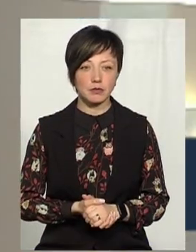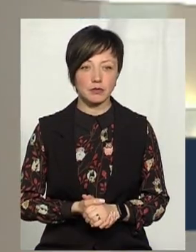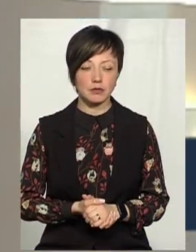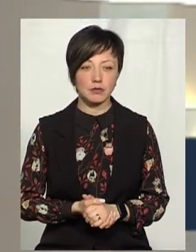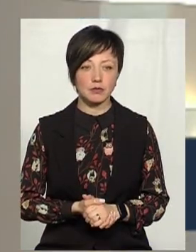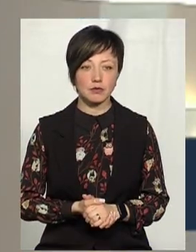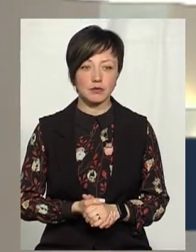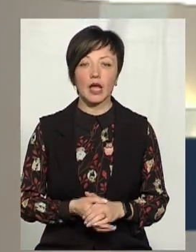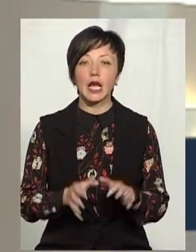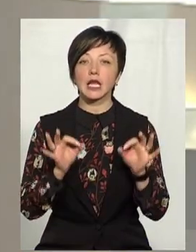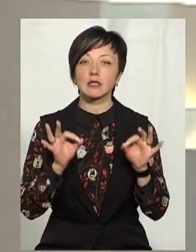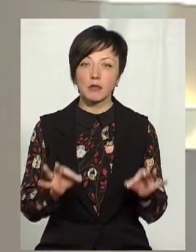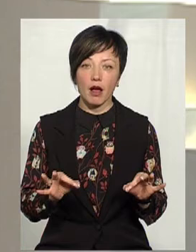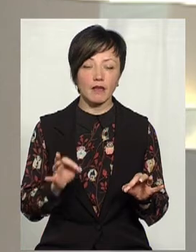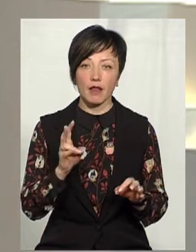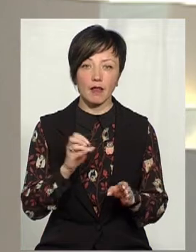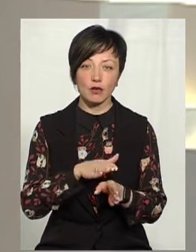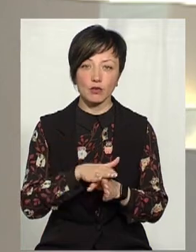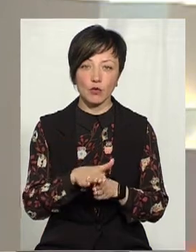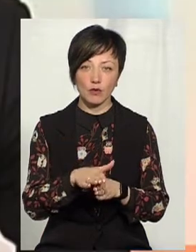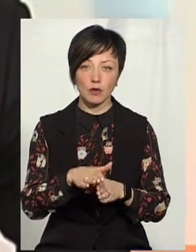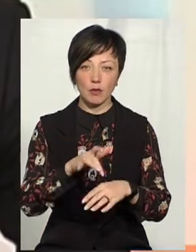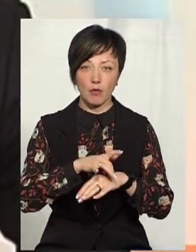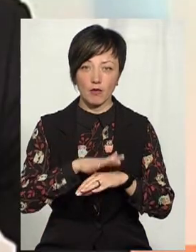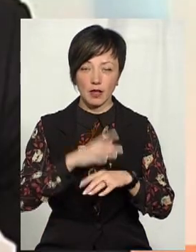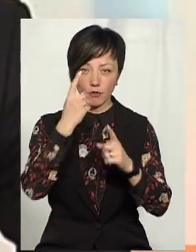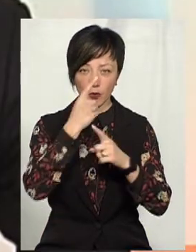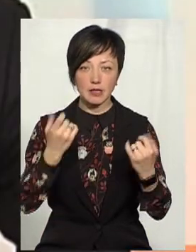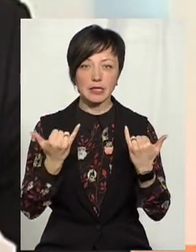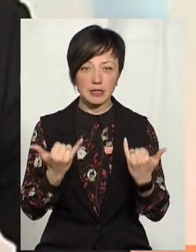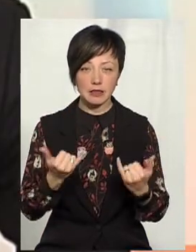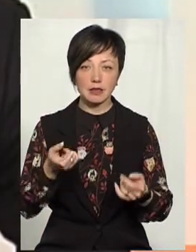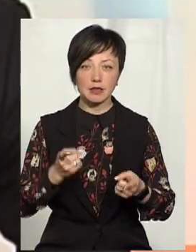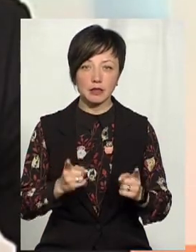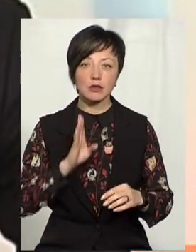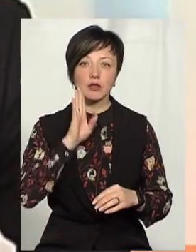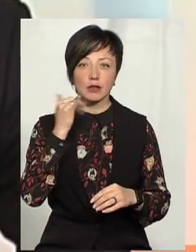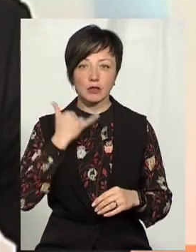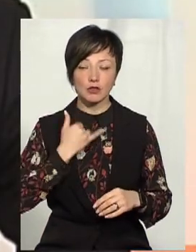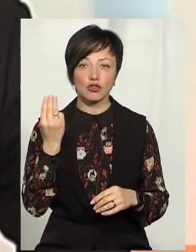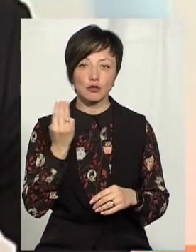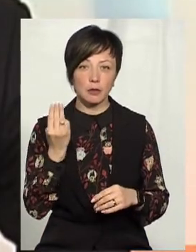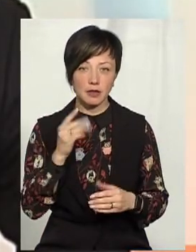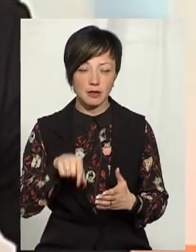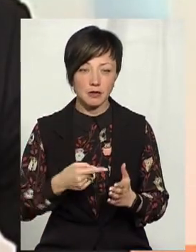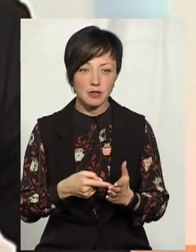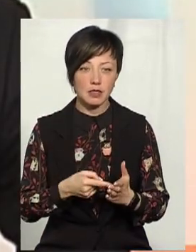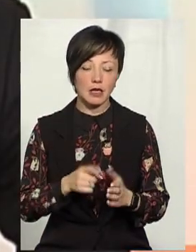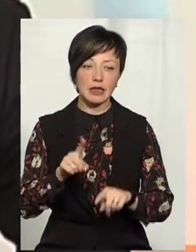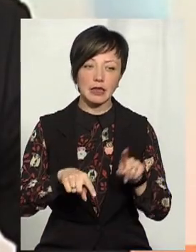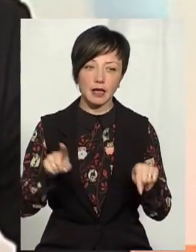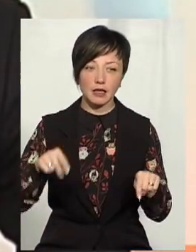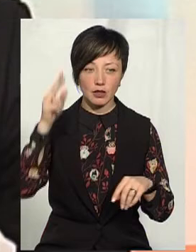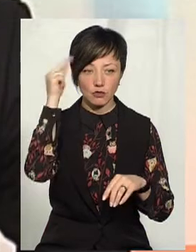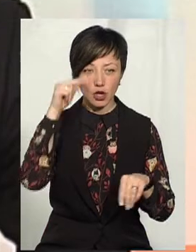Будь ласка. Насправді не зовсім повна інформація. Дійсно, сьогодні зранку були дзвінки, що в Шепетівці